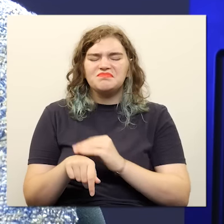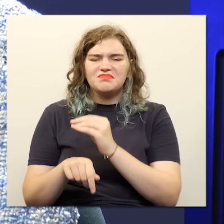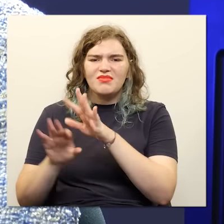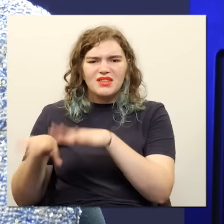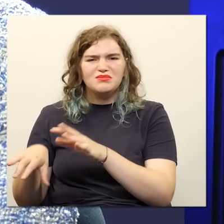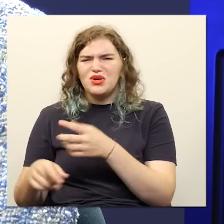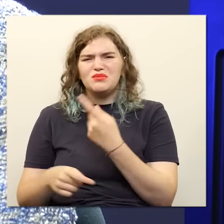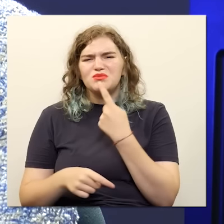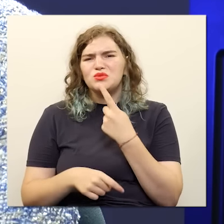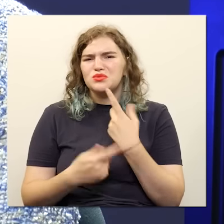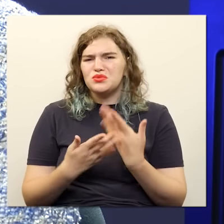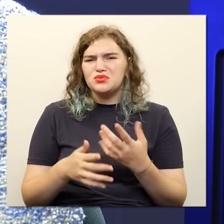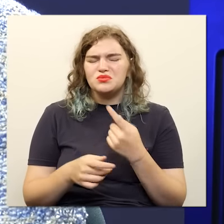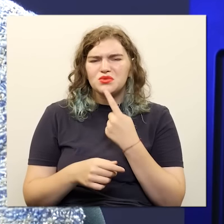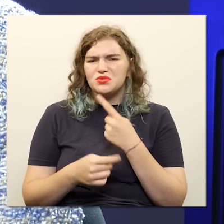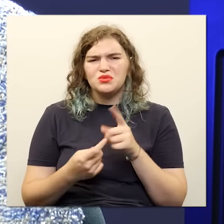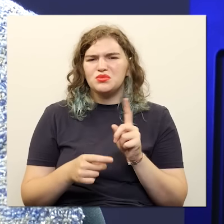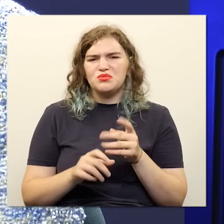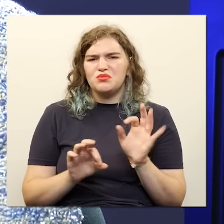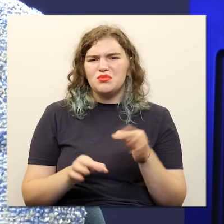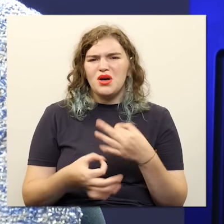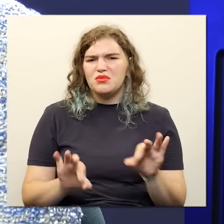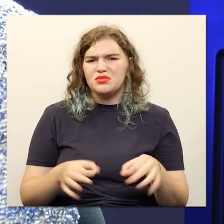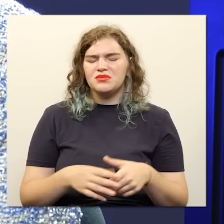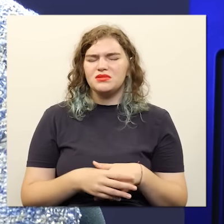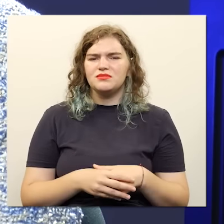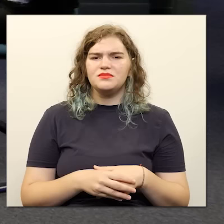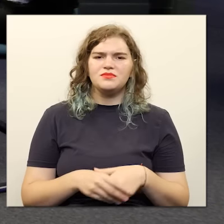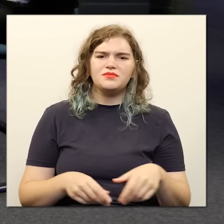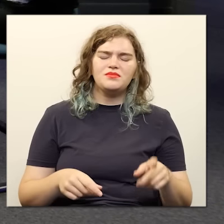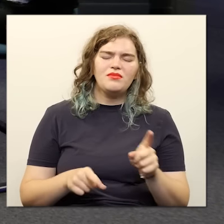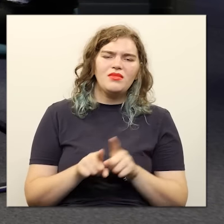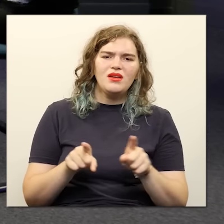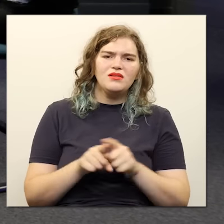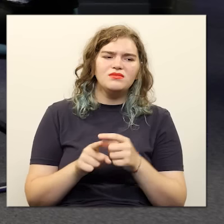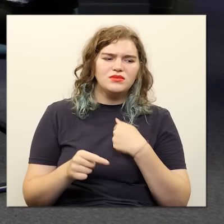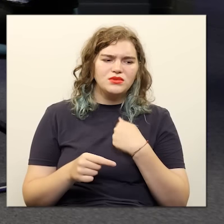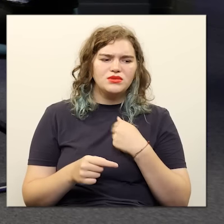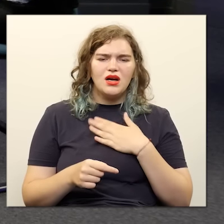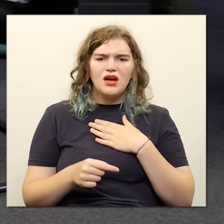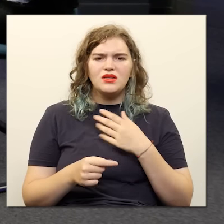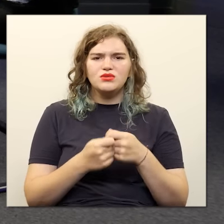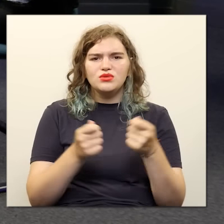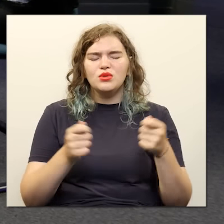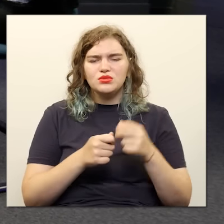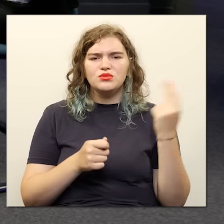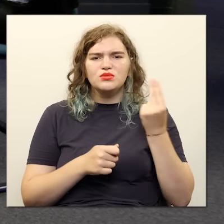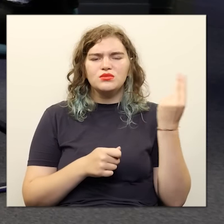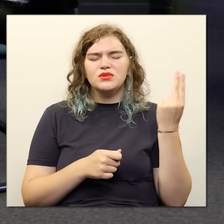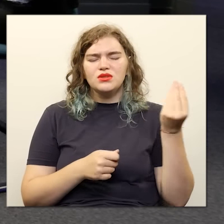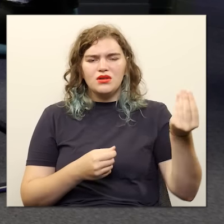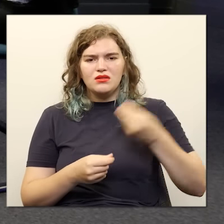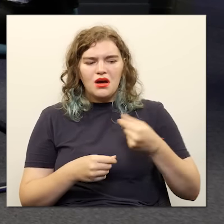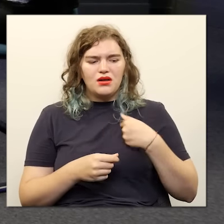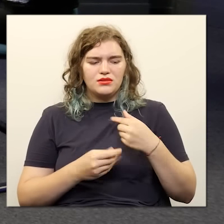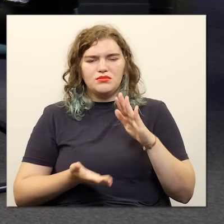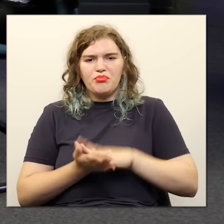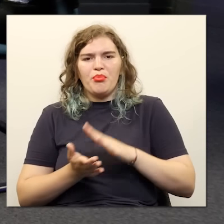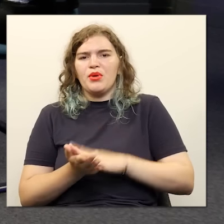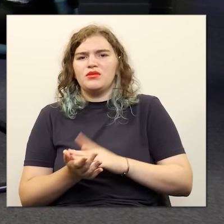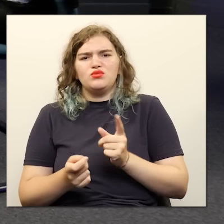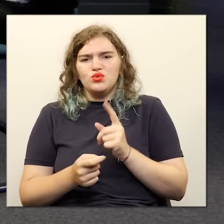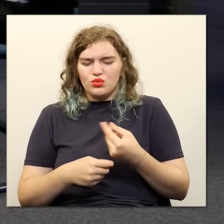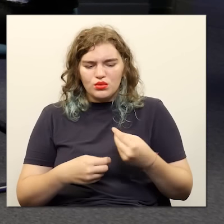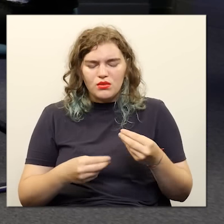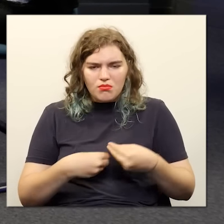stătută și nu mai e bună, nu mai are gust, nu e bună. E ca și cum noi am ține tot ce ne dă Dumnezeu doar pentru noi. Dar